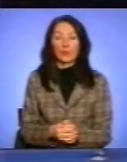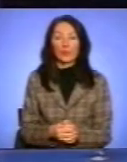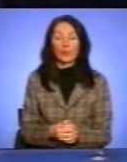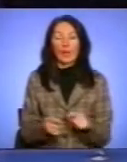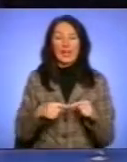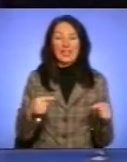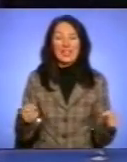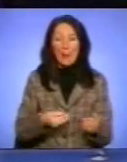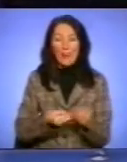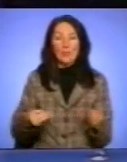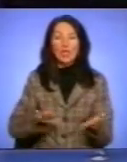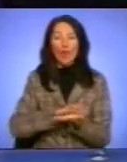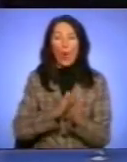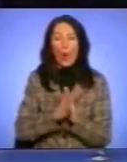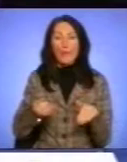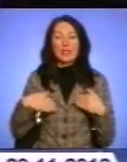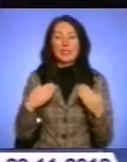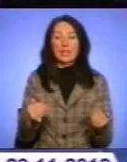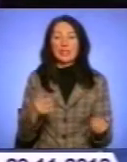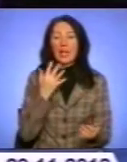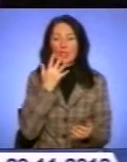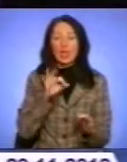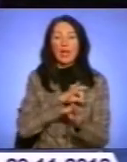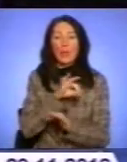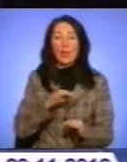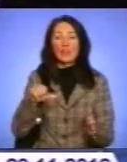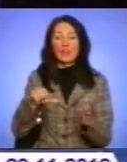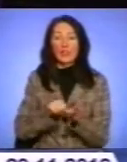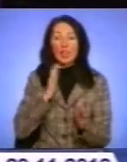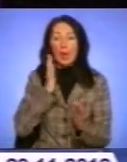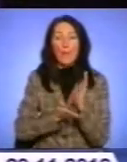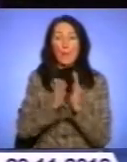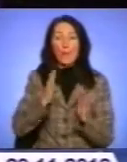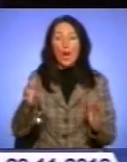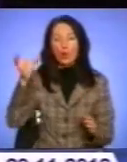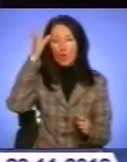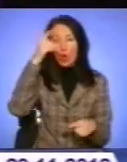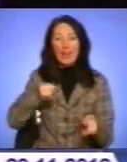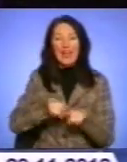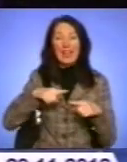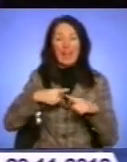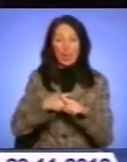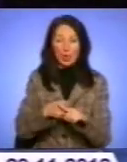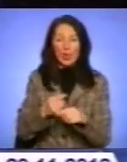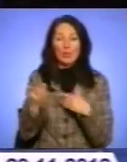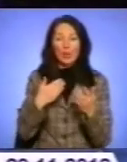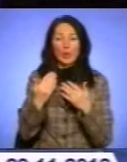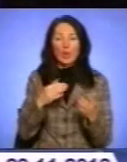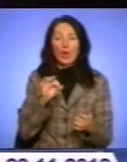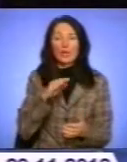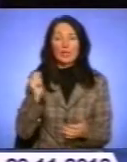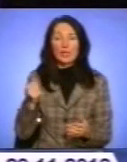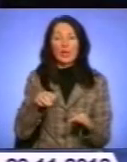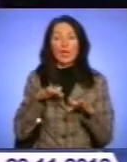Низка підписаних угод, презентація національних проєктів, відвідини парку науки та технологій, спілкування з офіційними та діловими